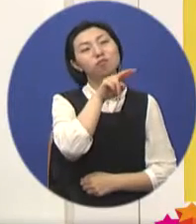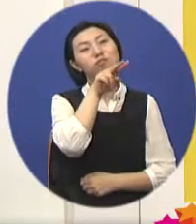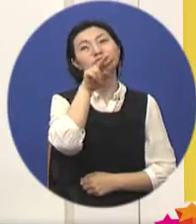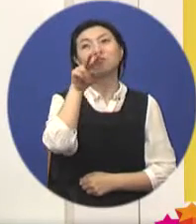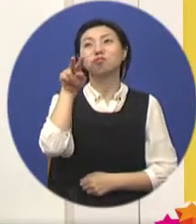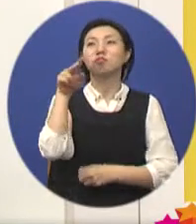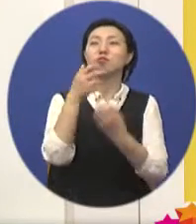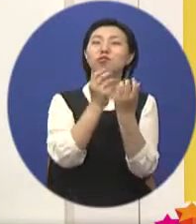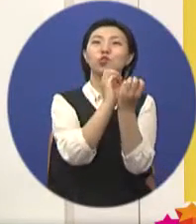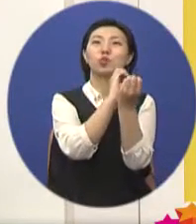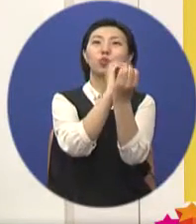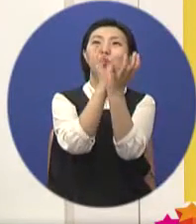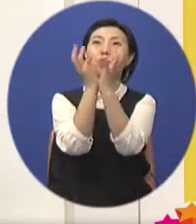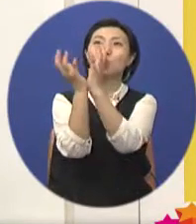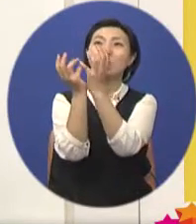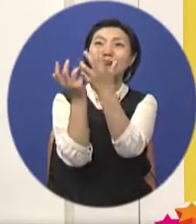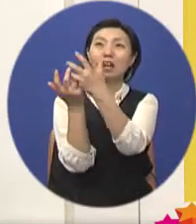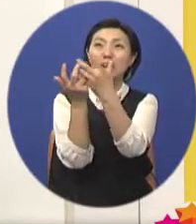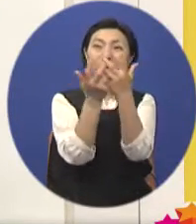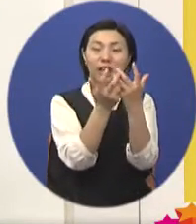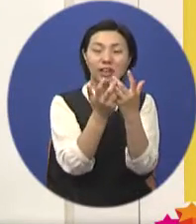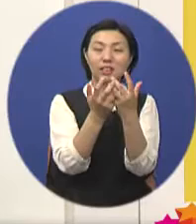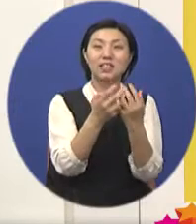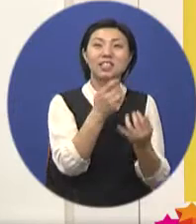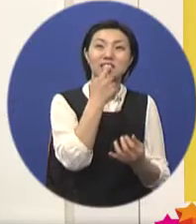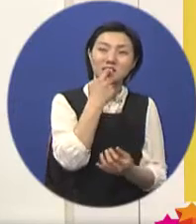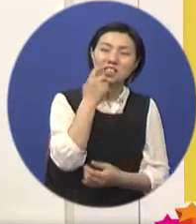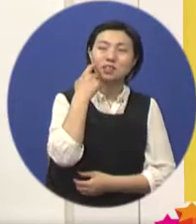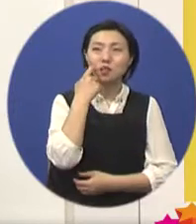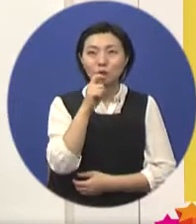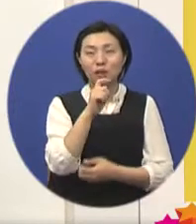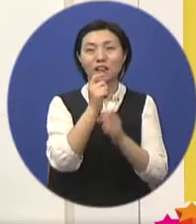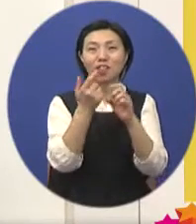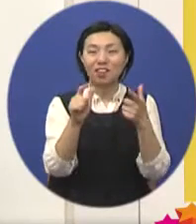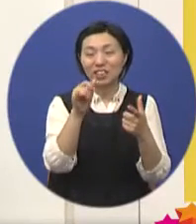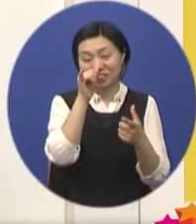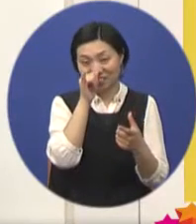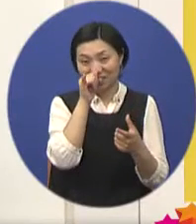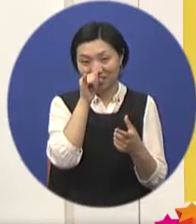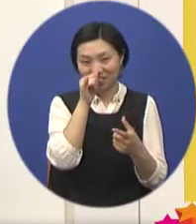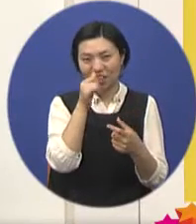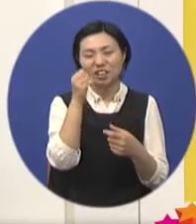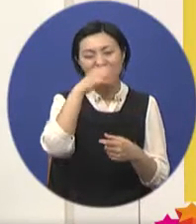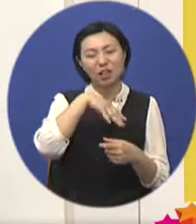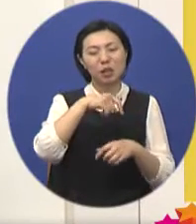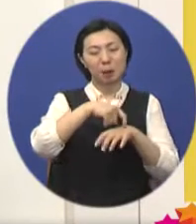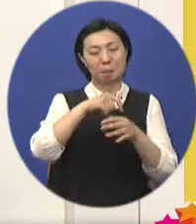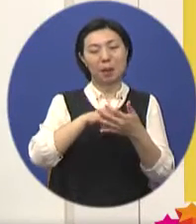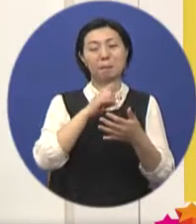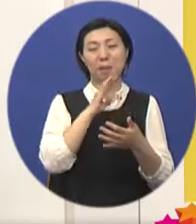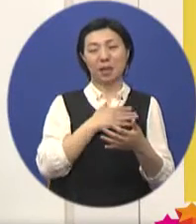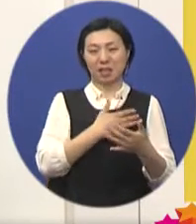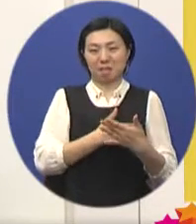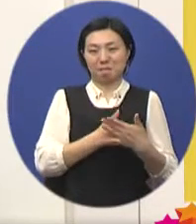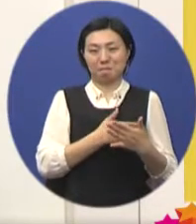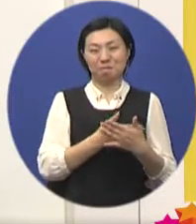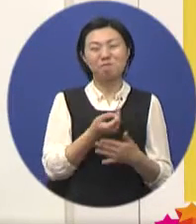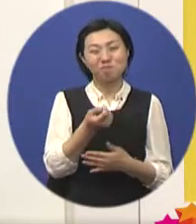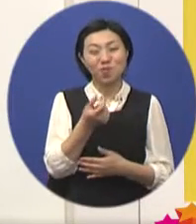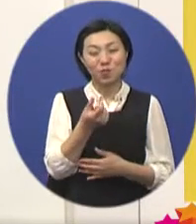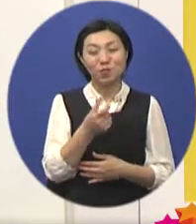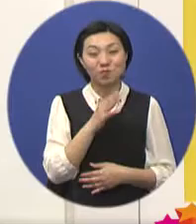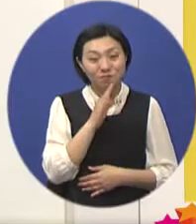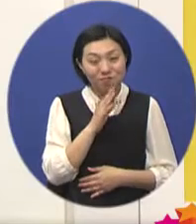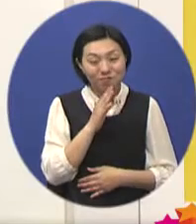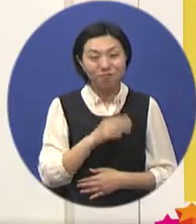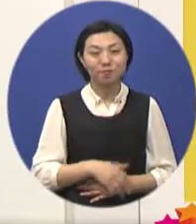막 하얗게 피어 있고 노랗고 이러니까 마음만 이렇게 좀 설레이는 것 같아요. 역동의 계절이라서. 예.